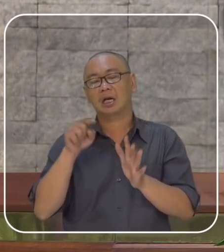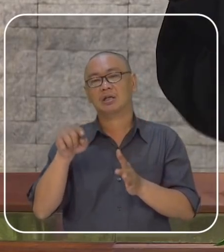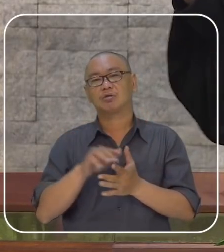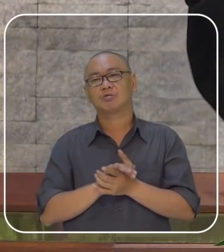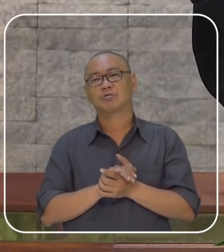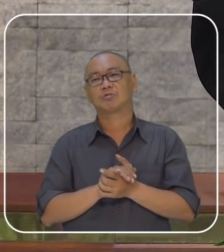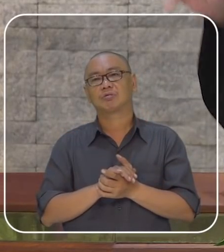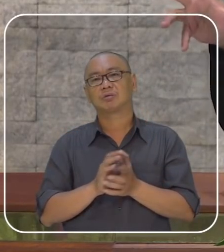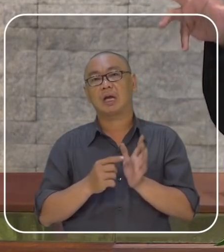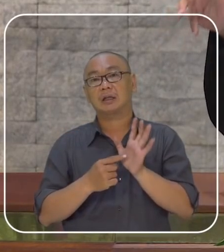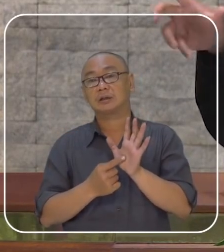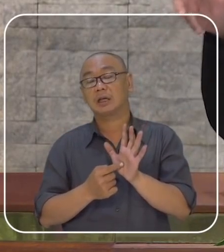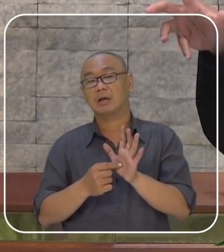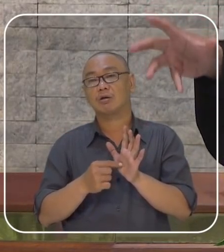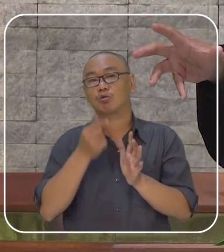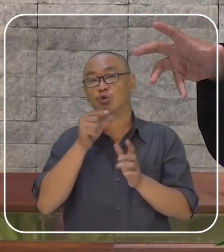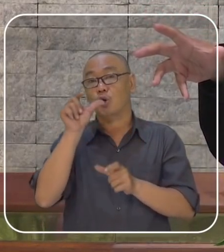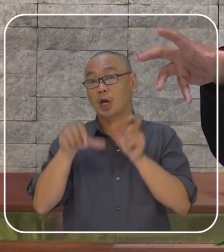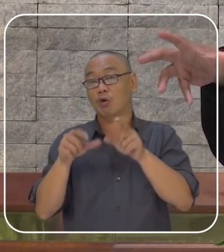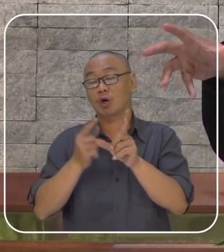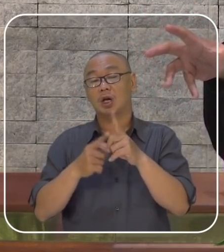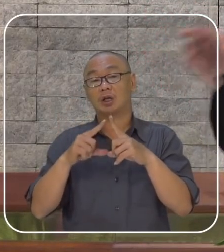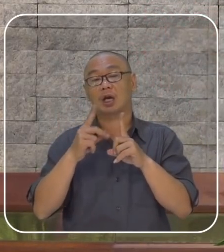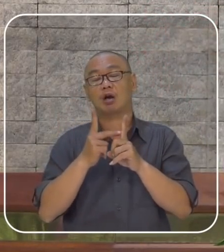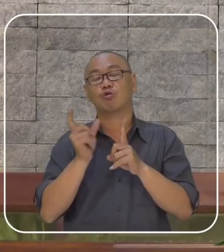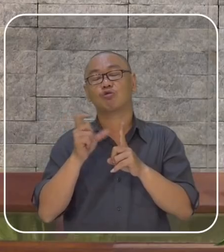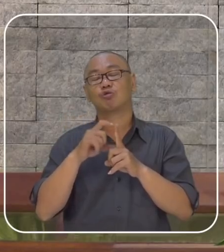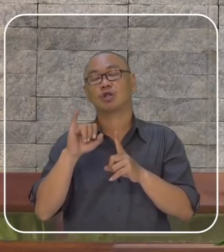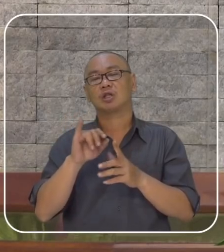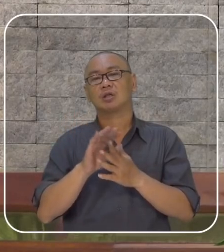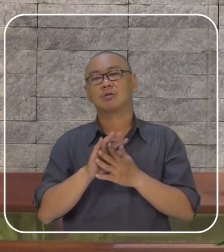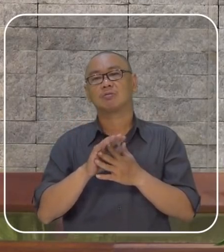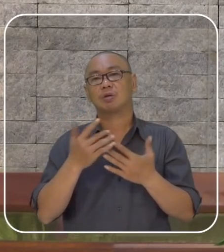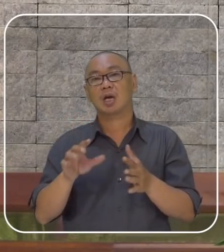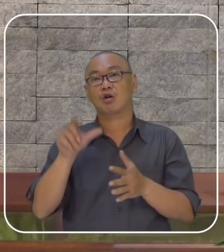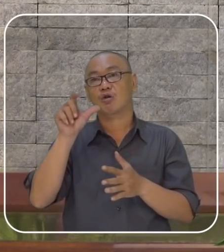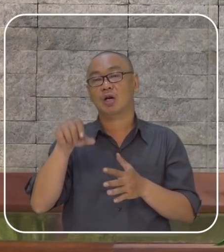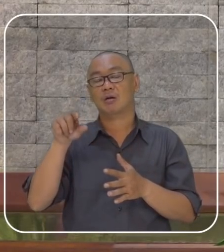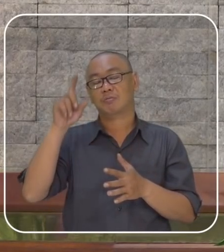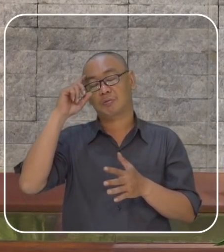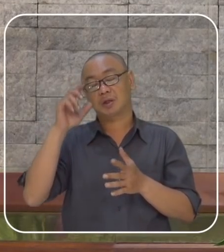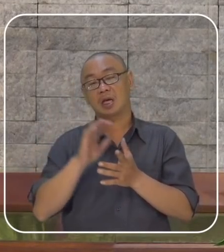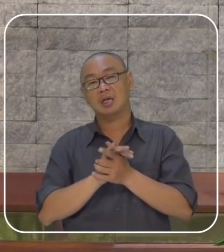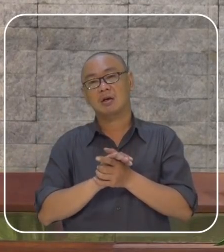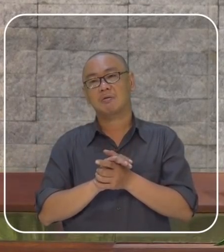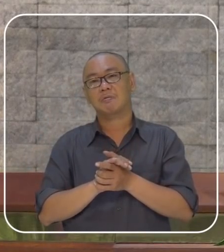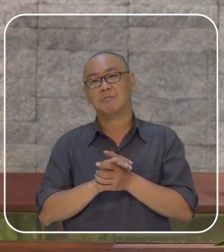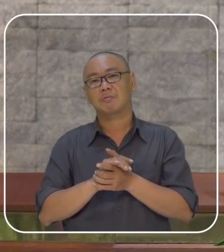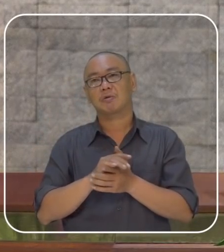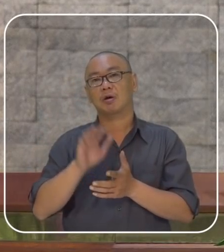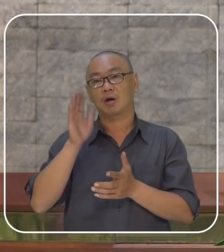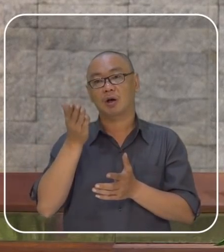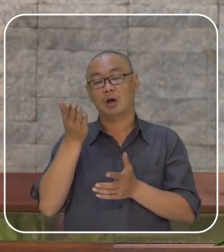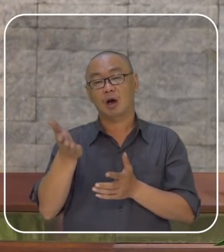Menunjukkan tanda bagi orang-orang Yahudi itu agar apa? Ya, agar mereka percaya bahwa kau benar Mesias.